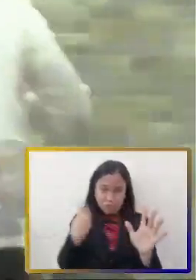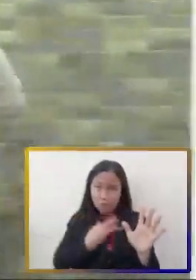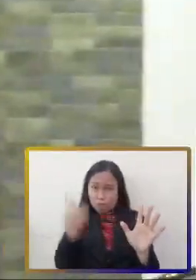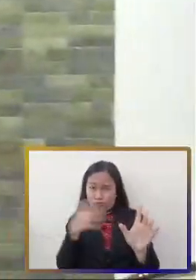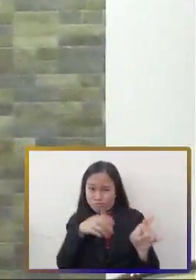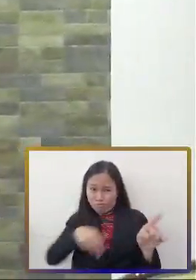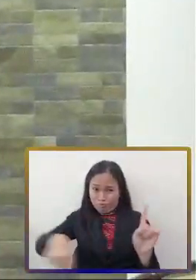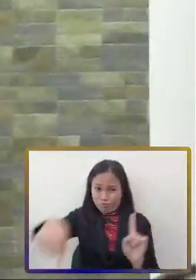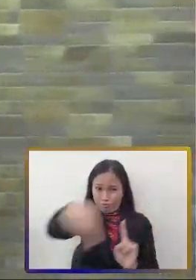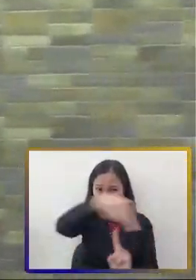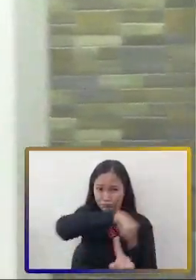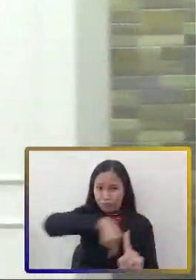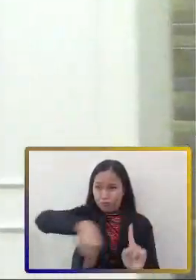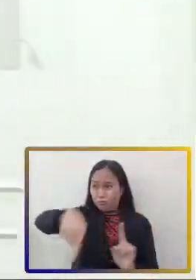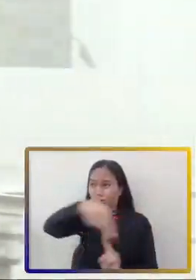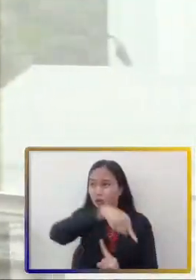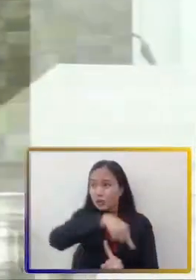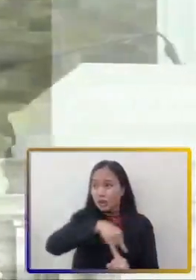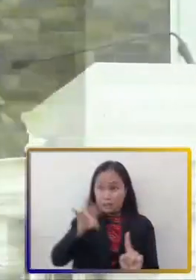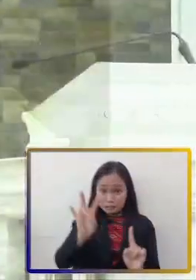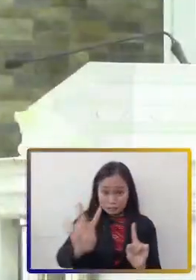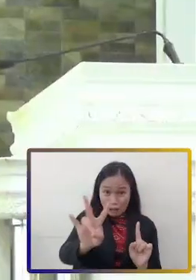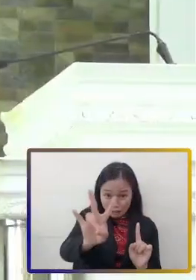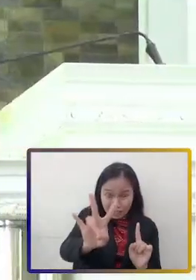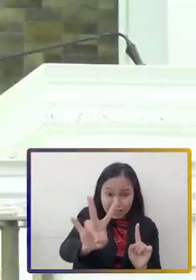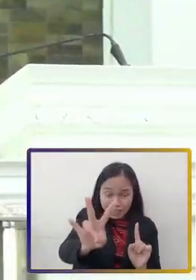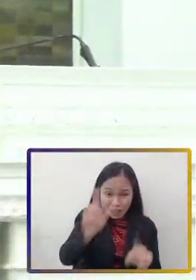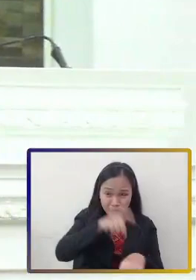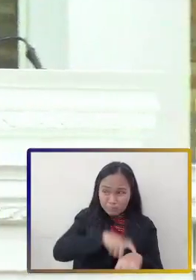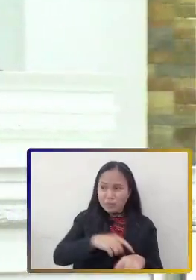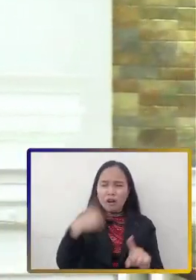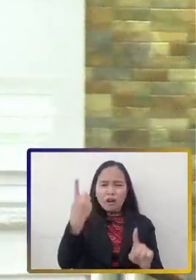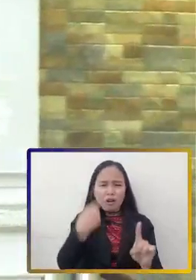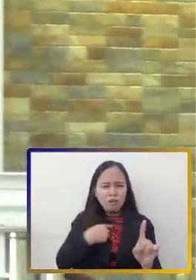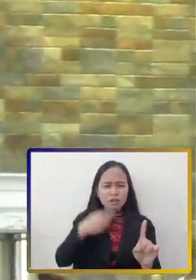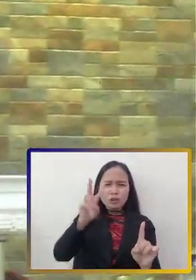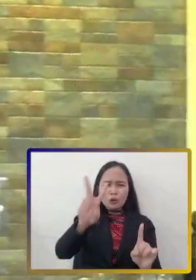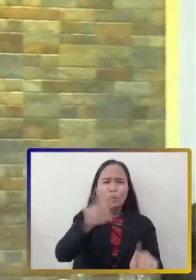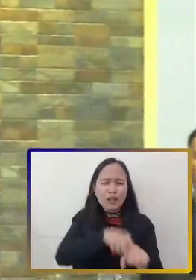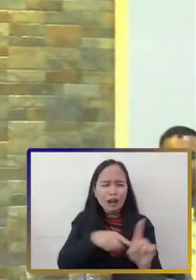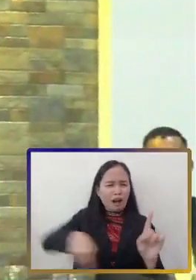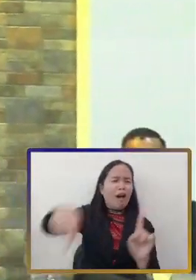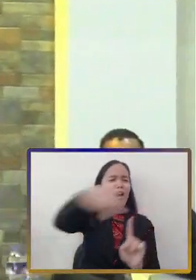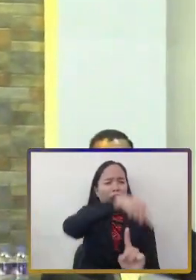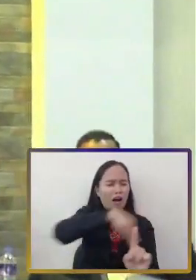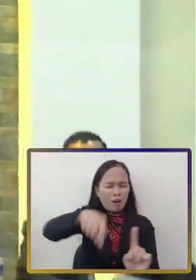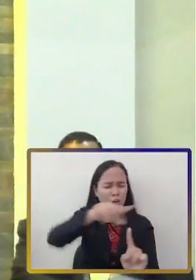7. 7. Ako nga, 2 pa lang ilo na ako eh.